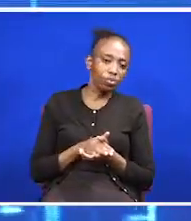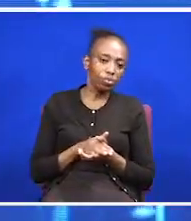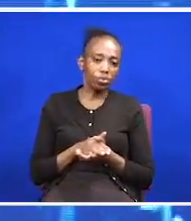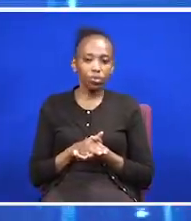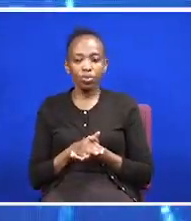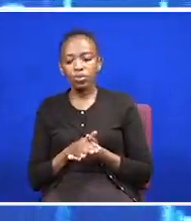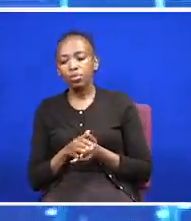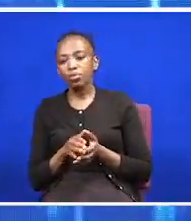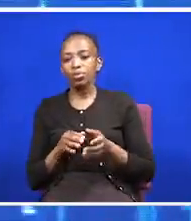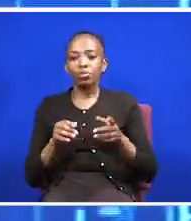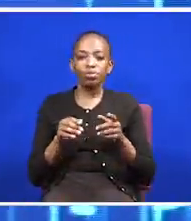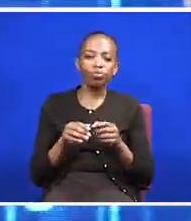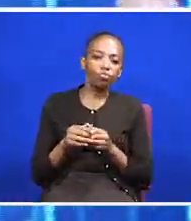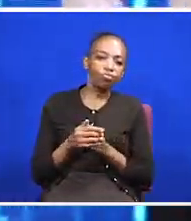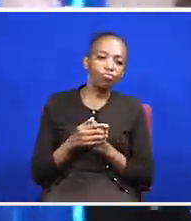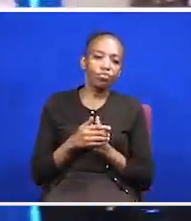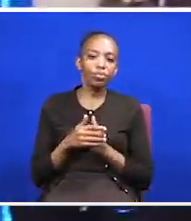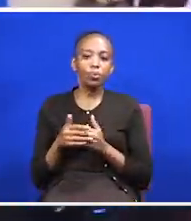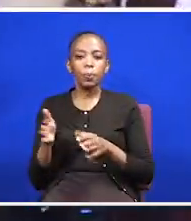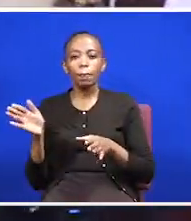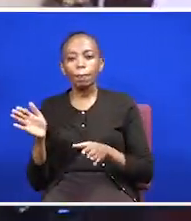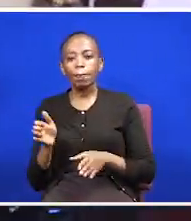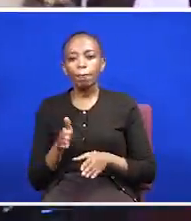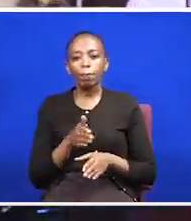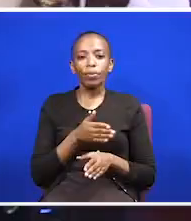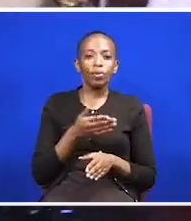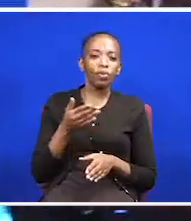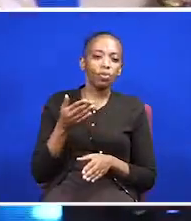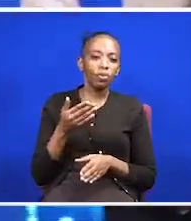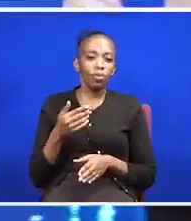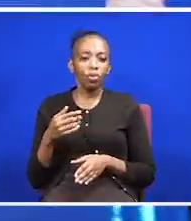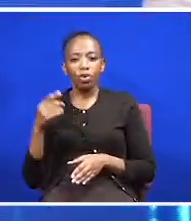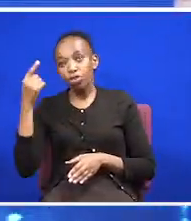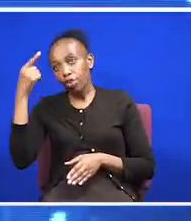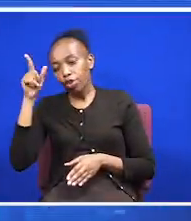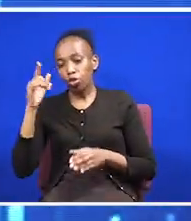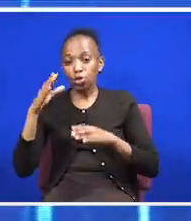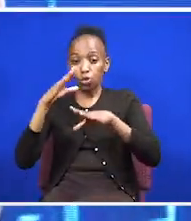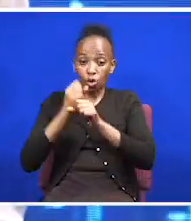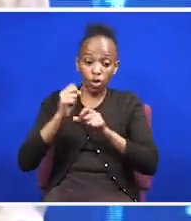and even the hours, Lord, we long for you. We long for you, Jehovah Rapha.